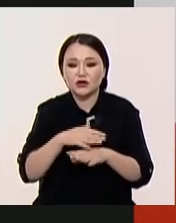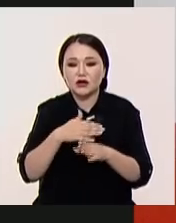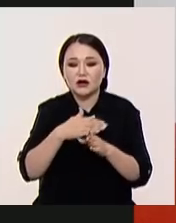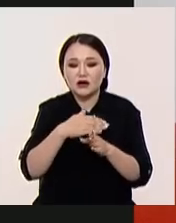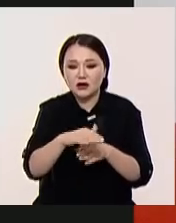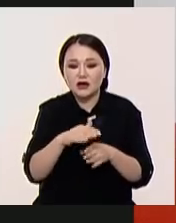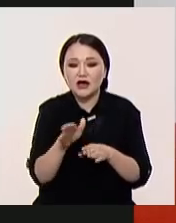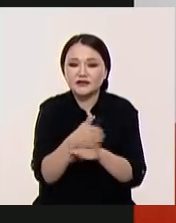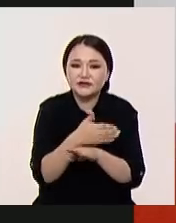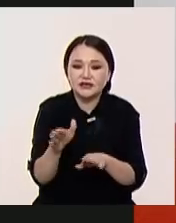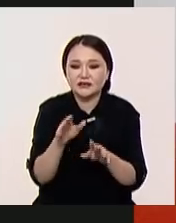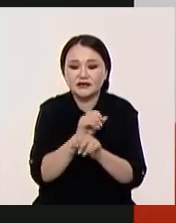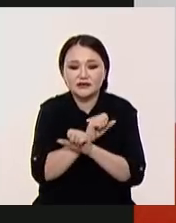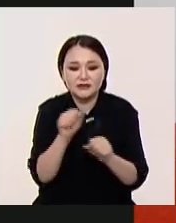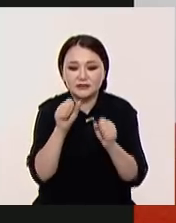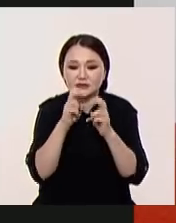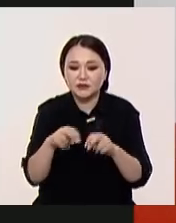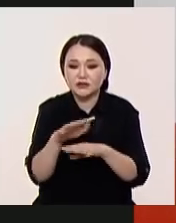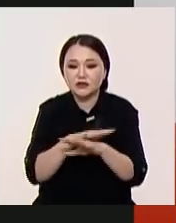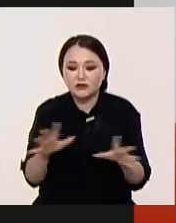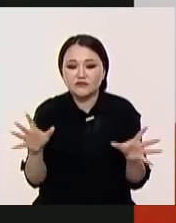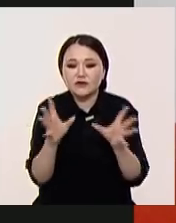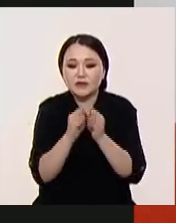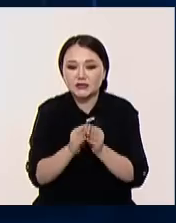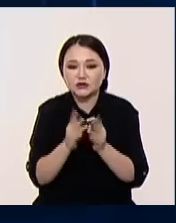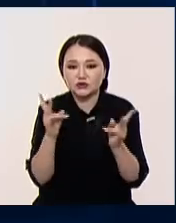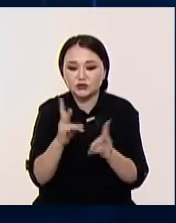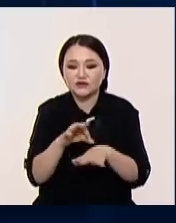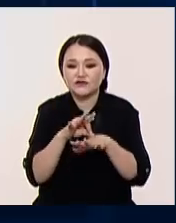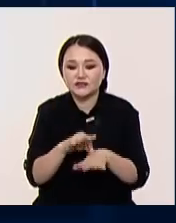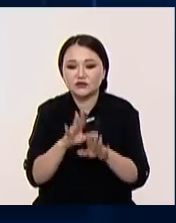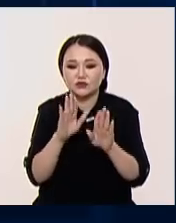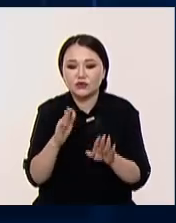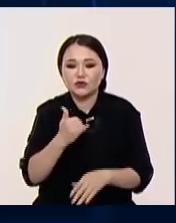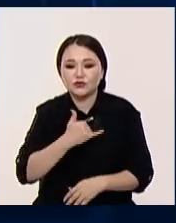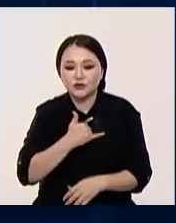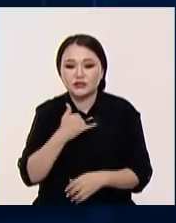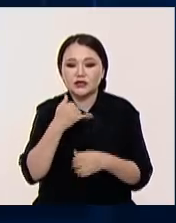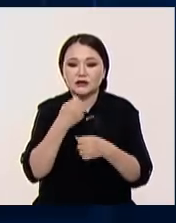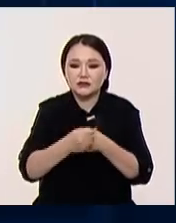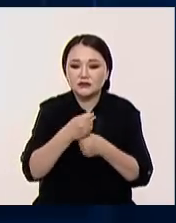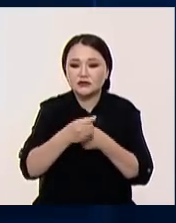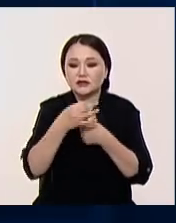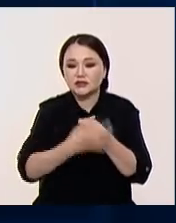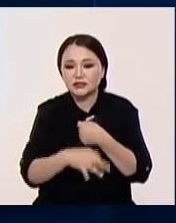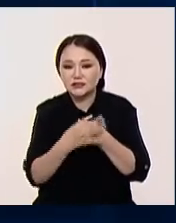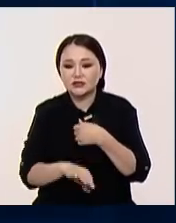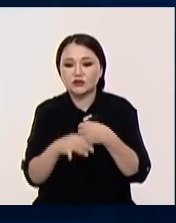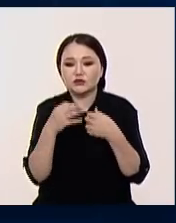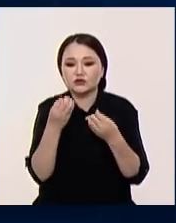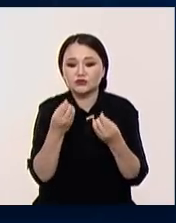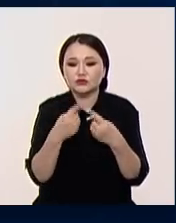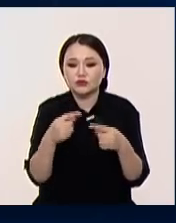қарастыруға болмайды. Ол бізбен қоғаммен бірге жүретін нәрсе. Бізде мысалы тек қана ұру, жаңағы басқа да